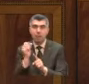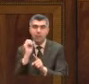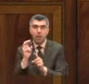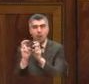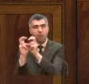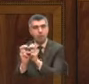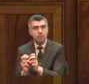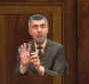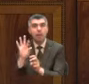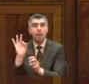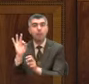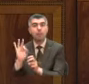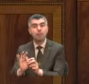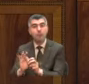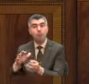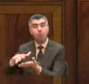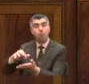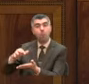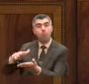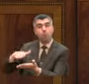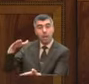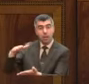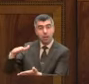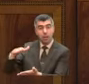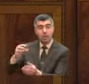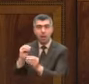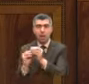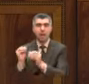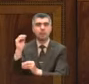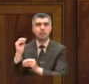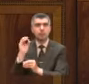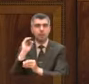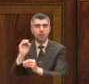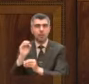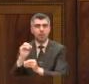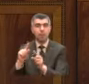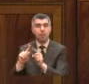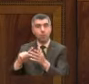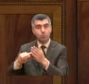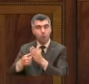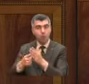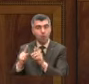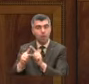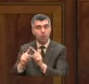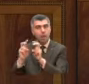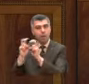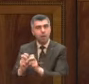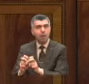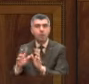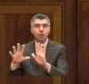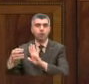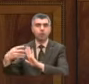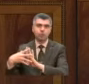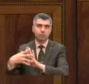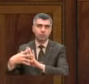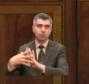منخفضه 40% على الغاز اللي هو مدعوم، الغاز مدعوم ومع ذلك الطاقات المتجدده الكهرباء ديالها اقل كلفه ب 40%، فحنا